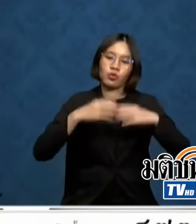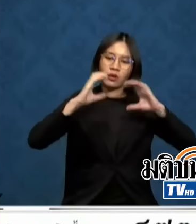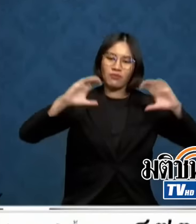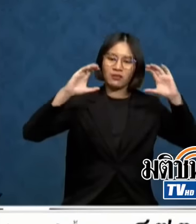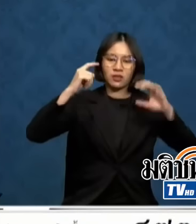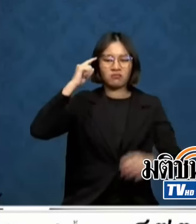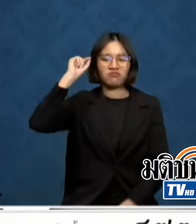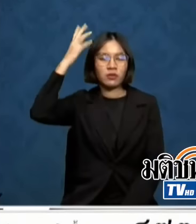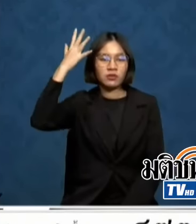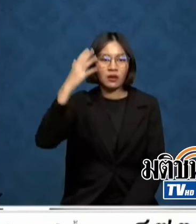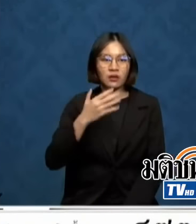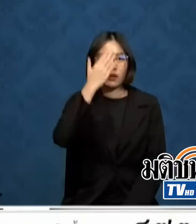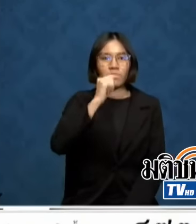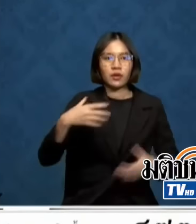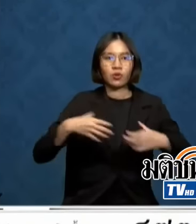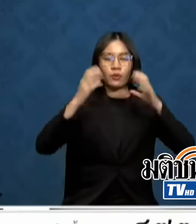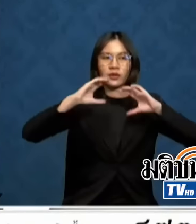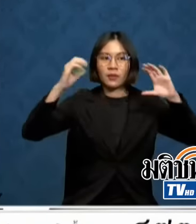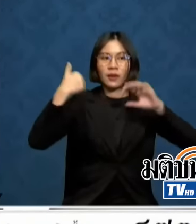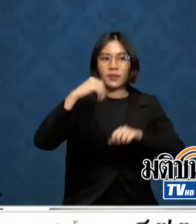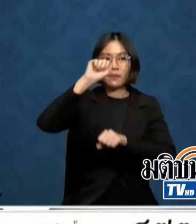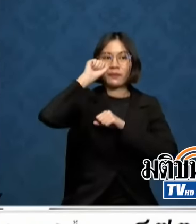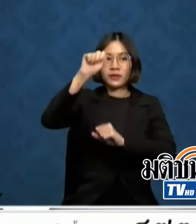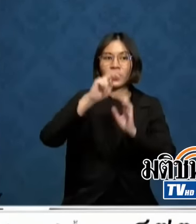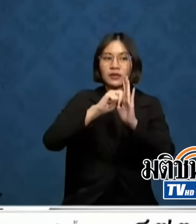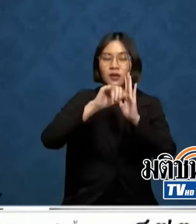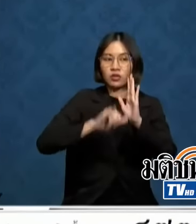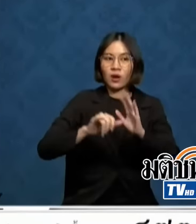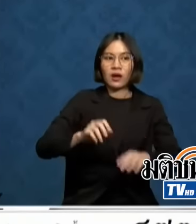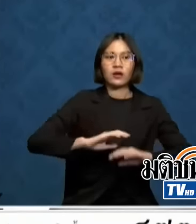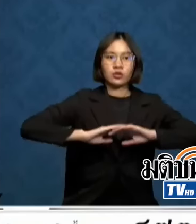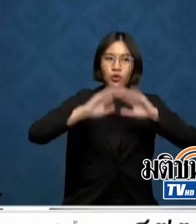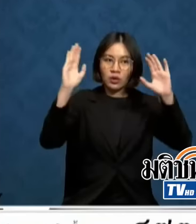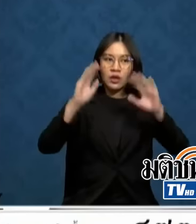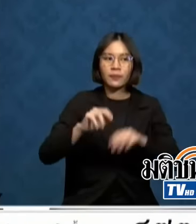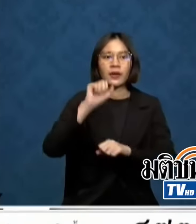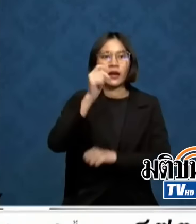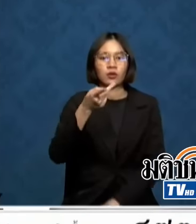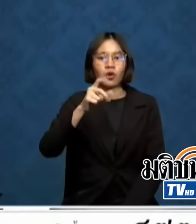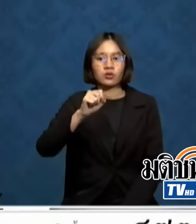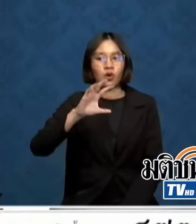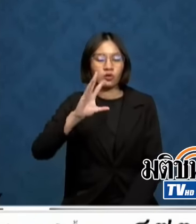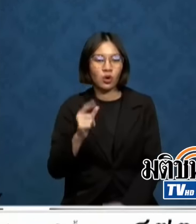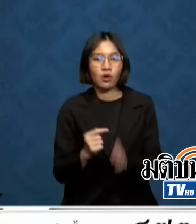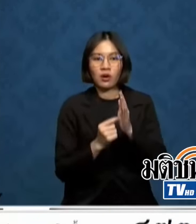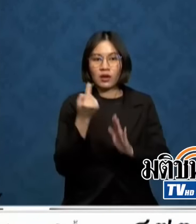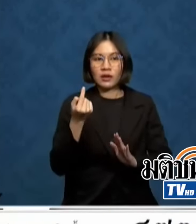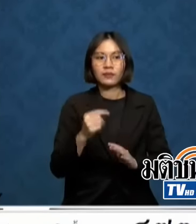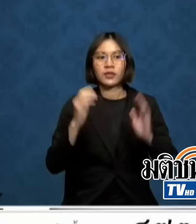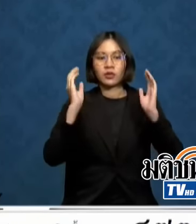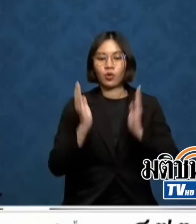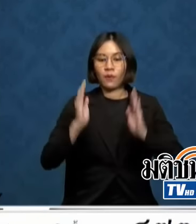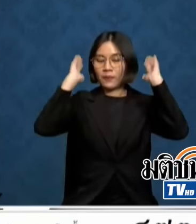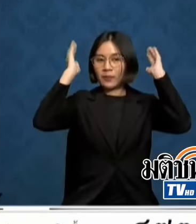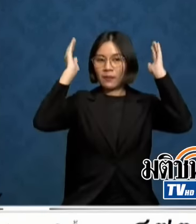ว่าฟังไม่ขึ้นเช่นกันครับเพราะว่ารัฐบาลก็ได้ประกาศเรื่องนโยบายของการยกเลิกประกาศและคำสั่งคสชตั้งแต่วันแรกที่ท่านโฆษก